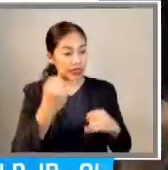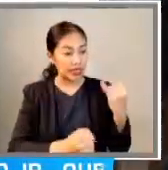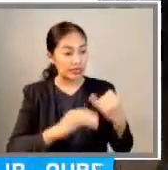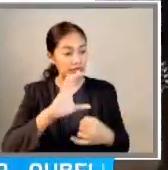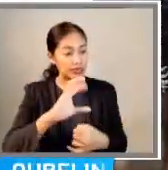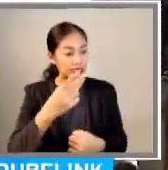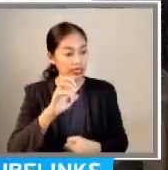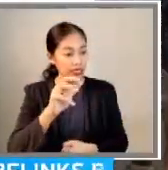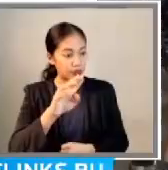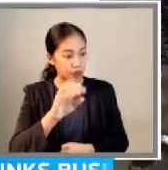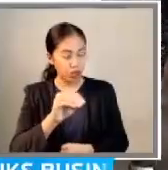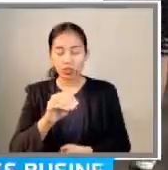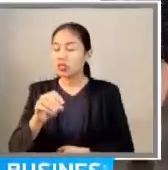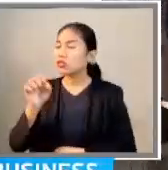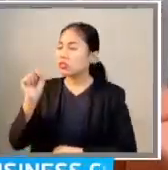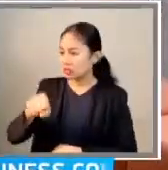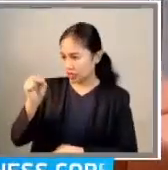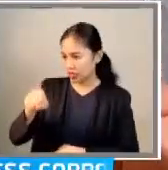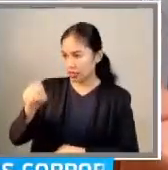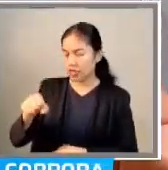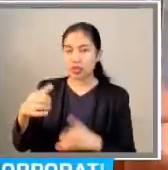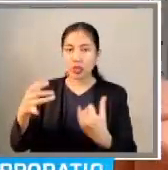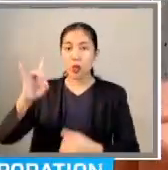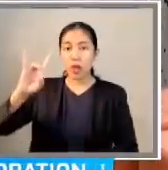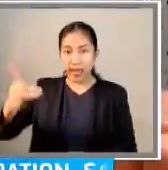ngayon, pang 8 session po.